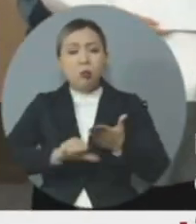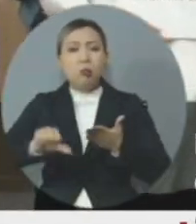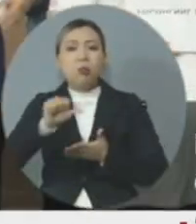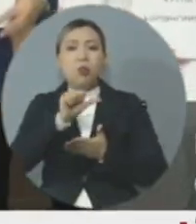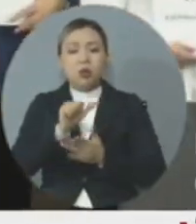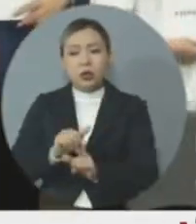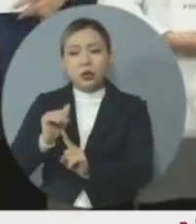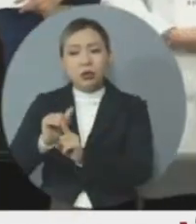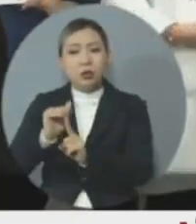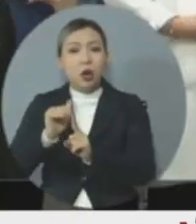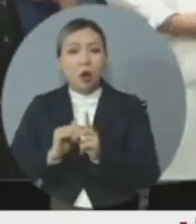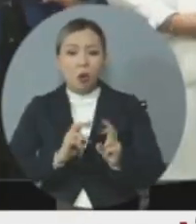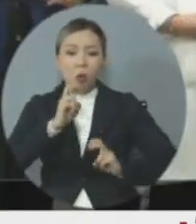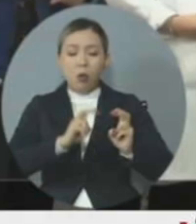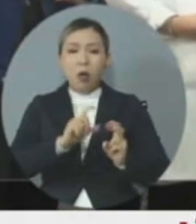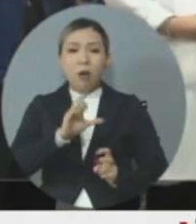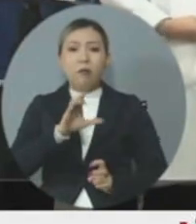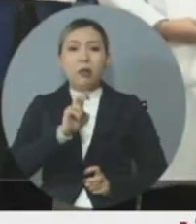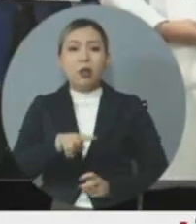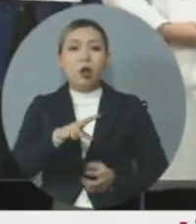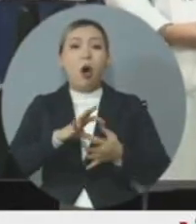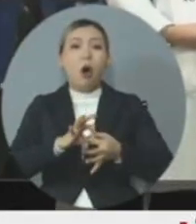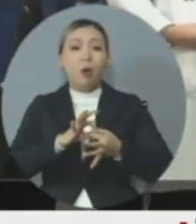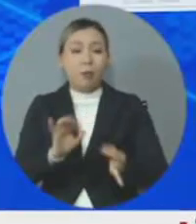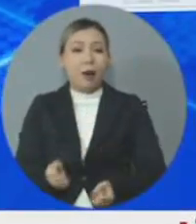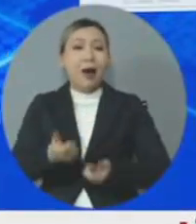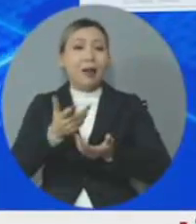хүсэлтийг үйлдвэрчний эвлэлийн холбооноос гаргаж байна. Үндэсний статистик